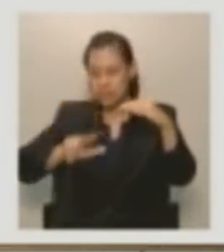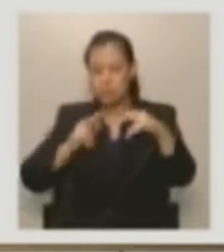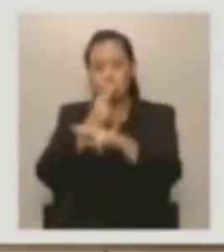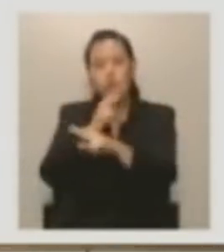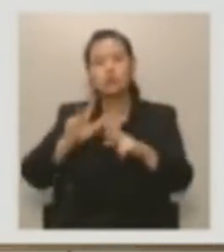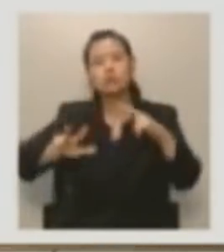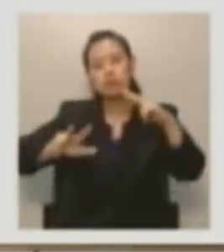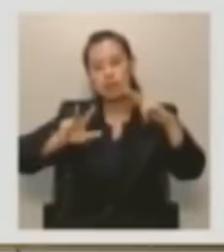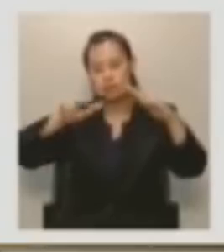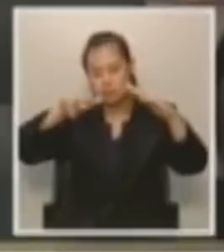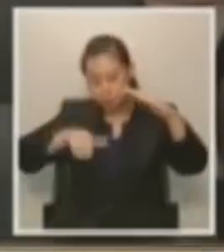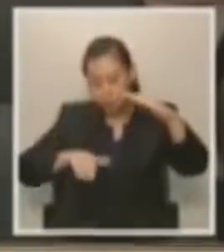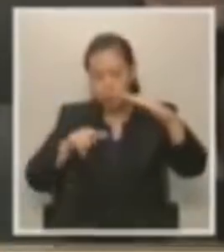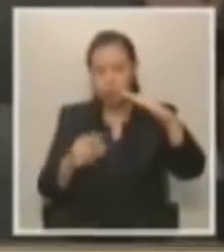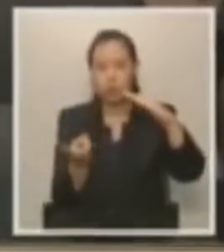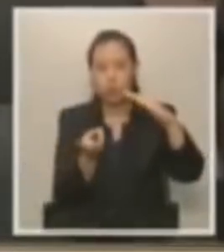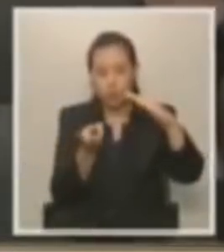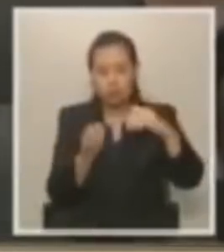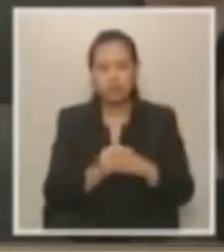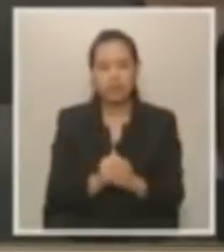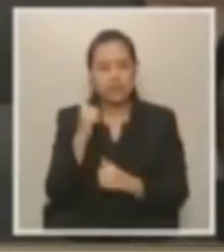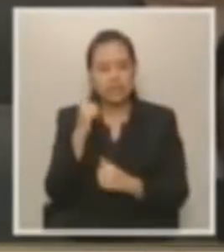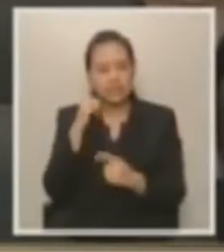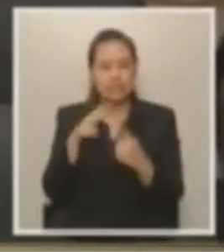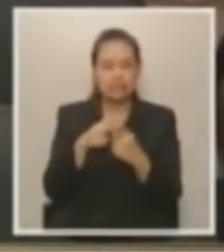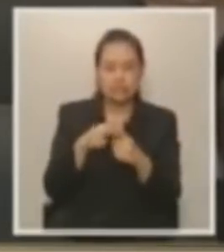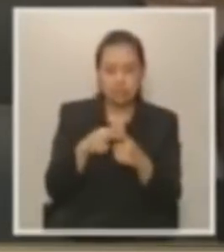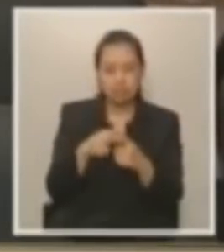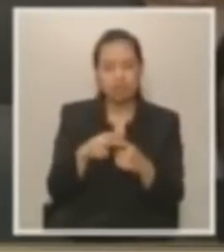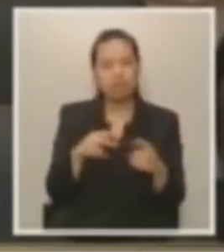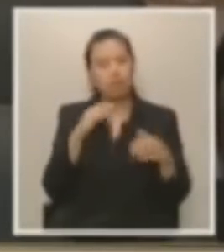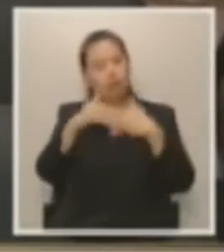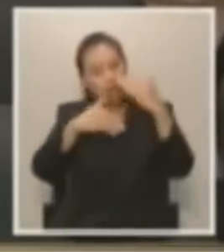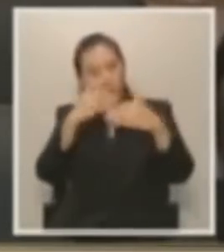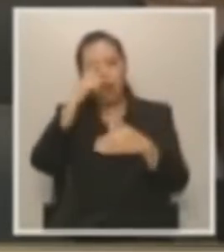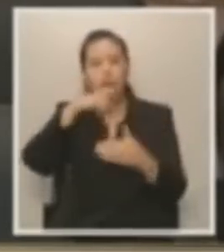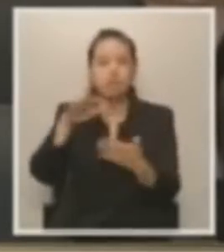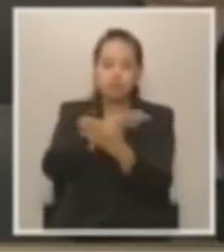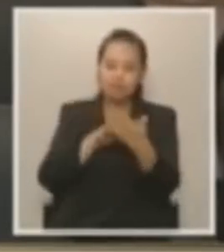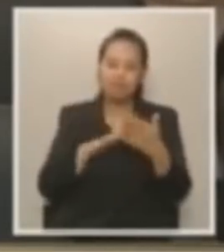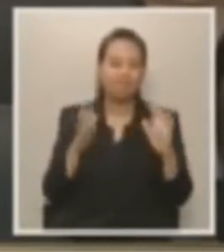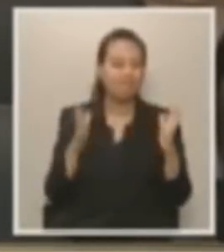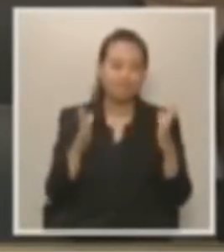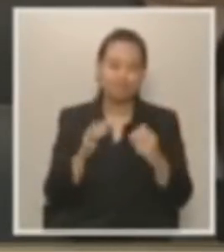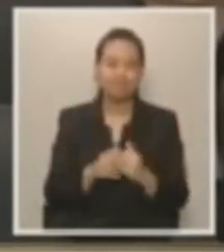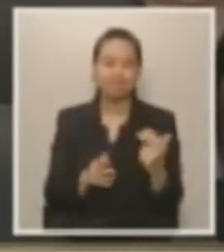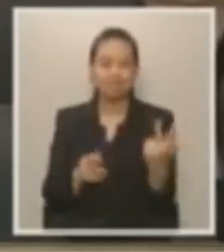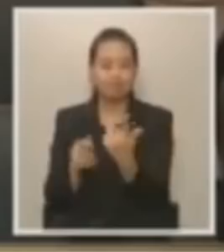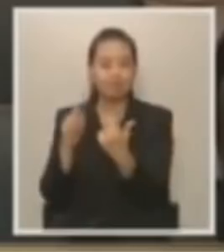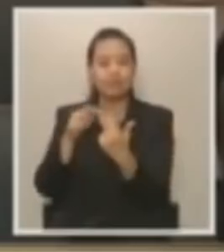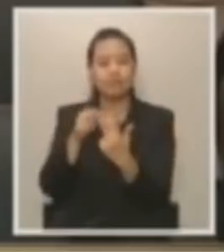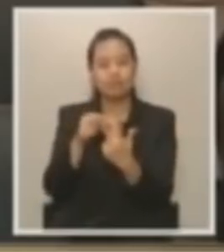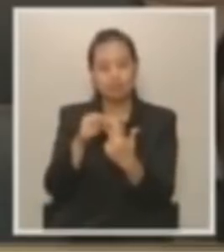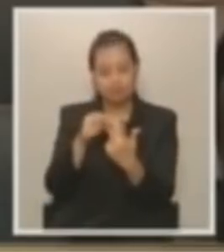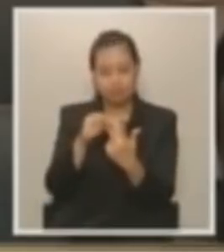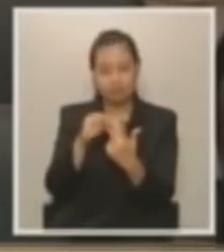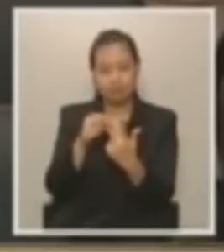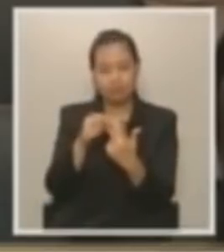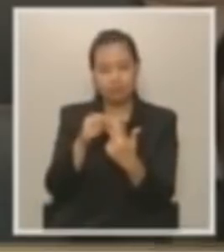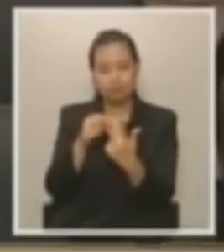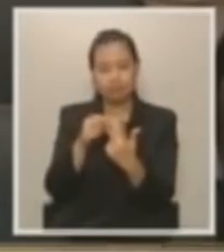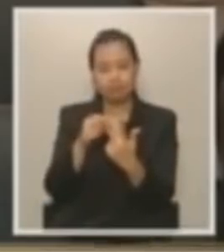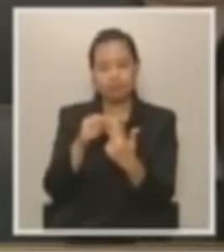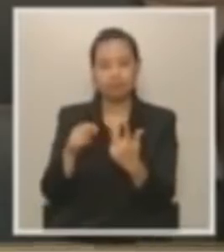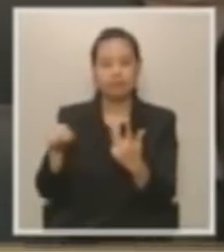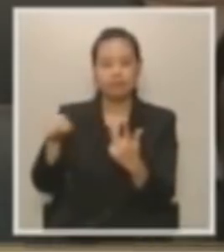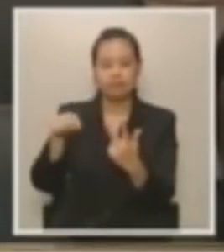อว่าอาชีวะสร้างชาติไม่มีอยู่จริงค่ะส่วนที่3นะคะสถาบันทดสอบทาง